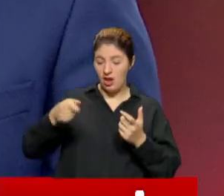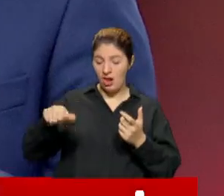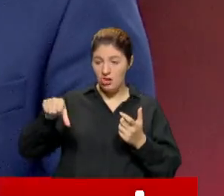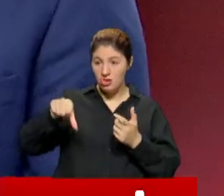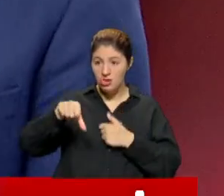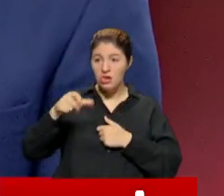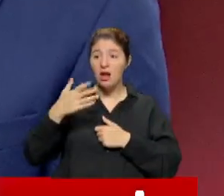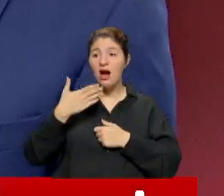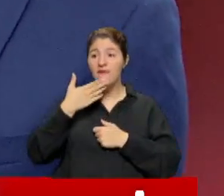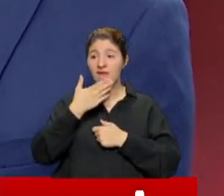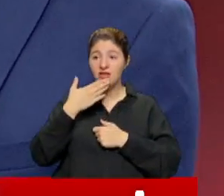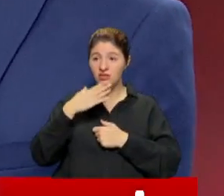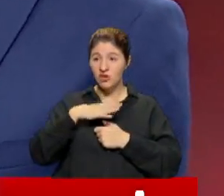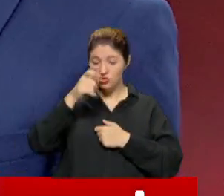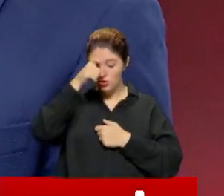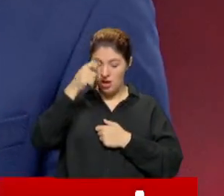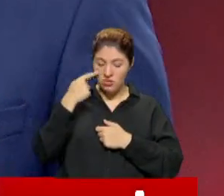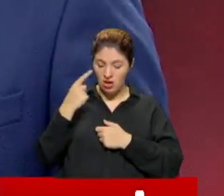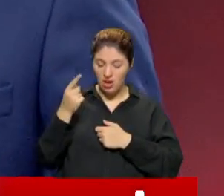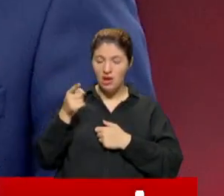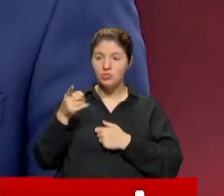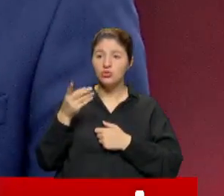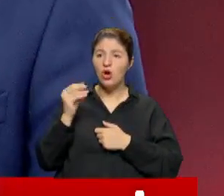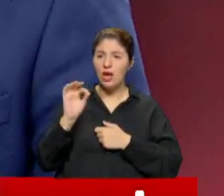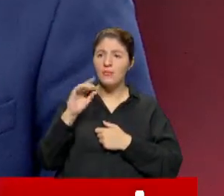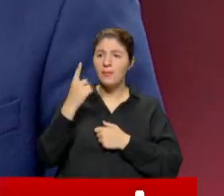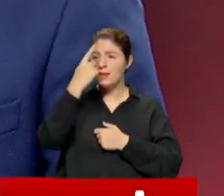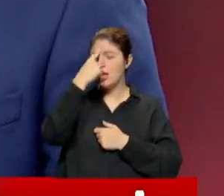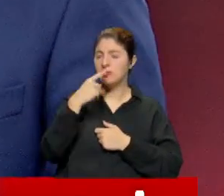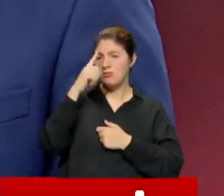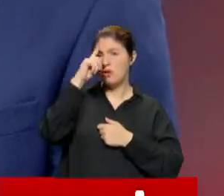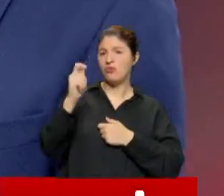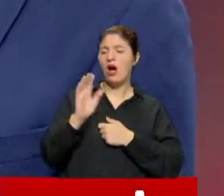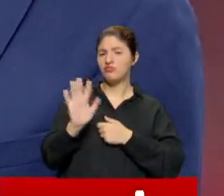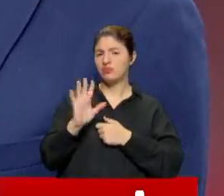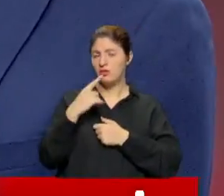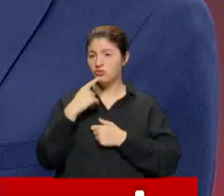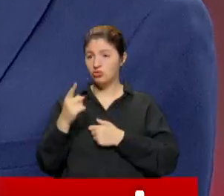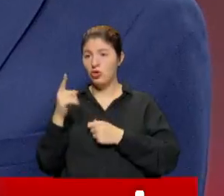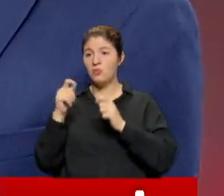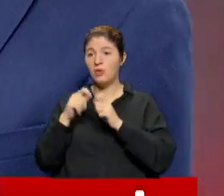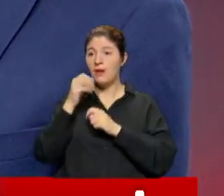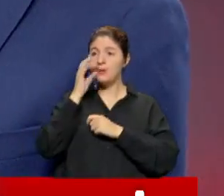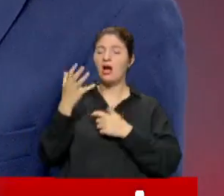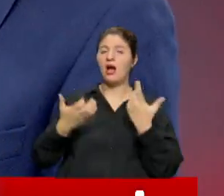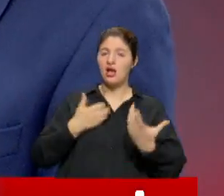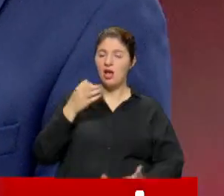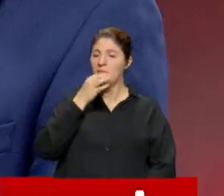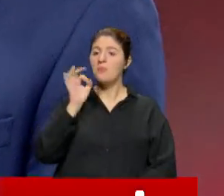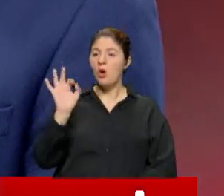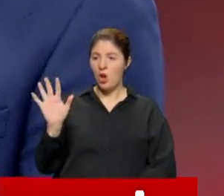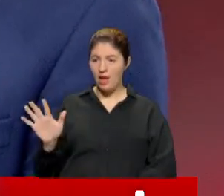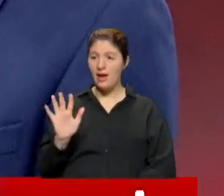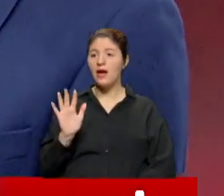bir avantaj mı var Türkiye'ye göre bu çok önemli yalnız Henüz bir resmi başvuru olmadığını söylüyor Bloomberg haberinde de böyle kaynaklarına dayandırdığı